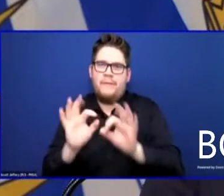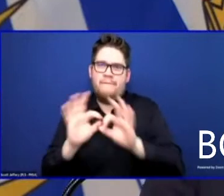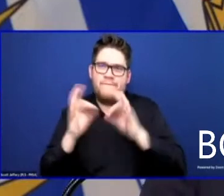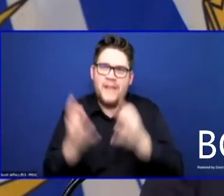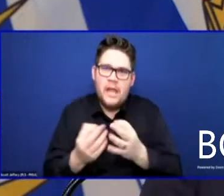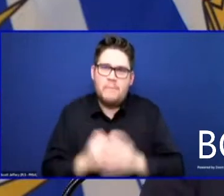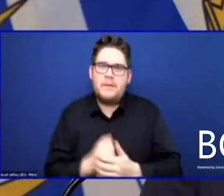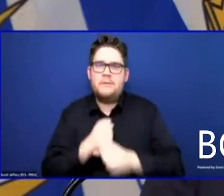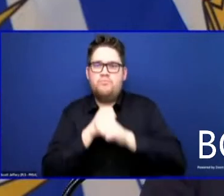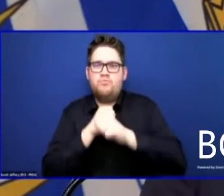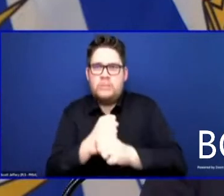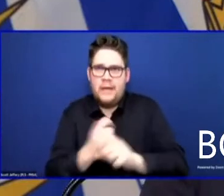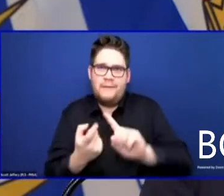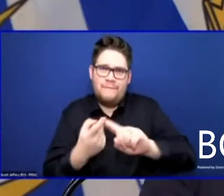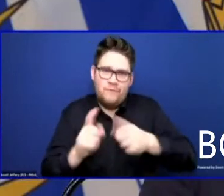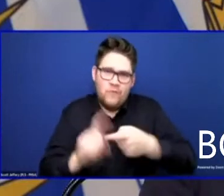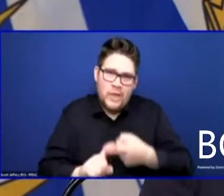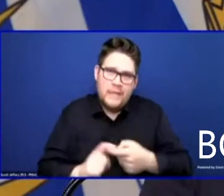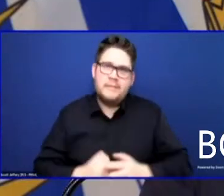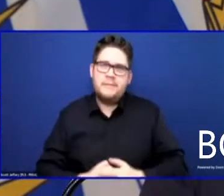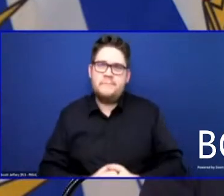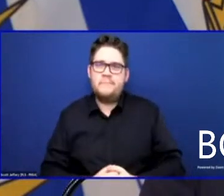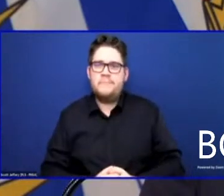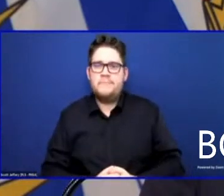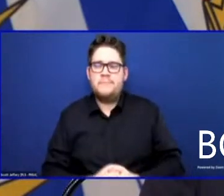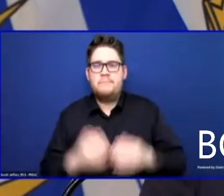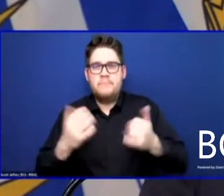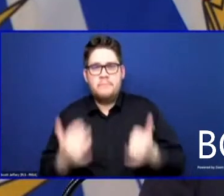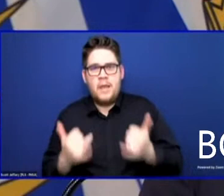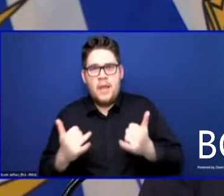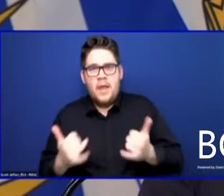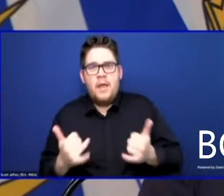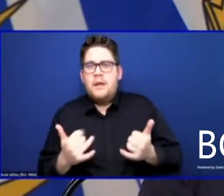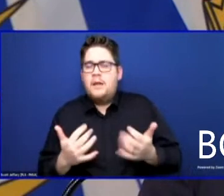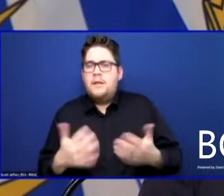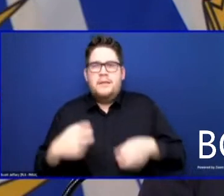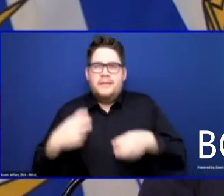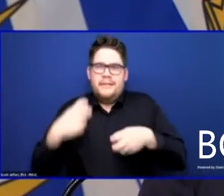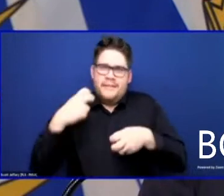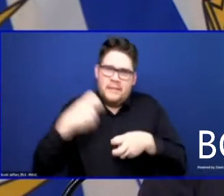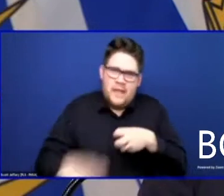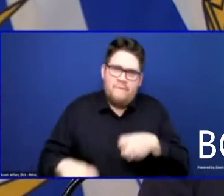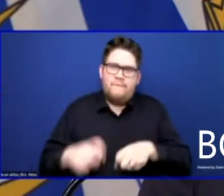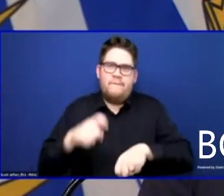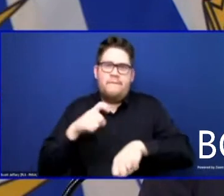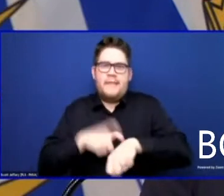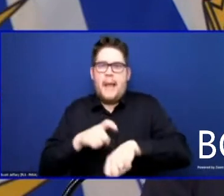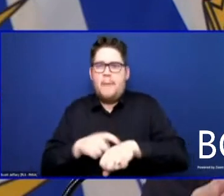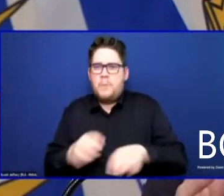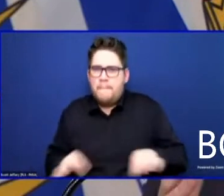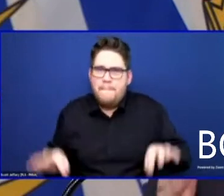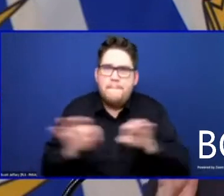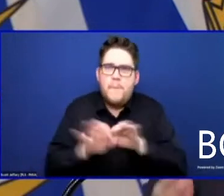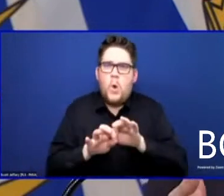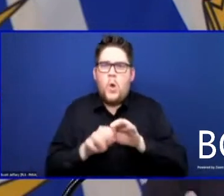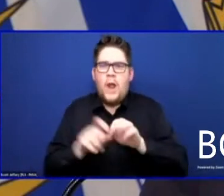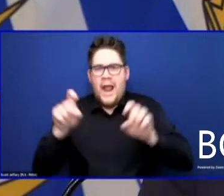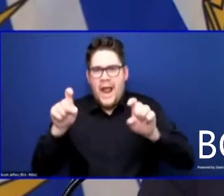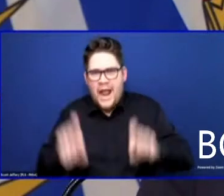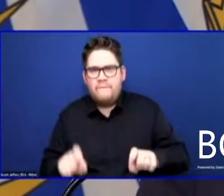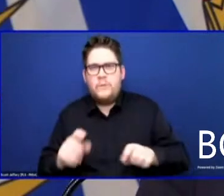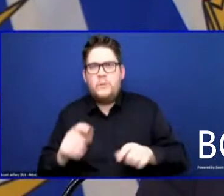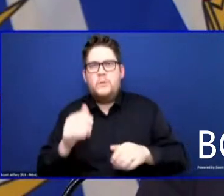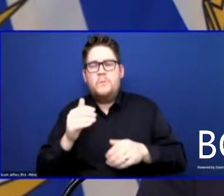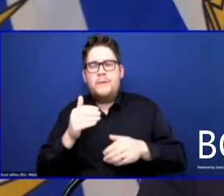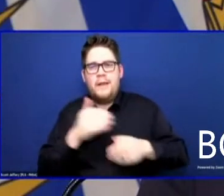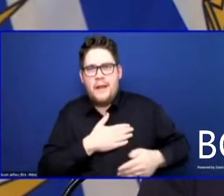most challenging of 我 time 们已 by 经知 being 道这个 kind to 困 each 难 other, 很 by 困难的时候 remembering that we 我 all 们一定 have 时刻记 the, 住 the issues that we're 我们 dealing 已 with 经 in